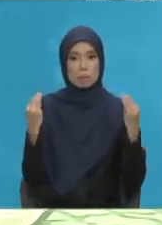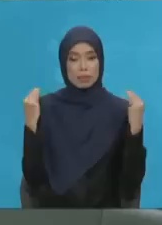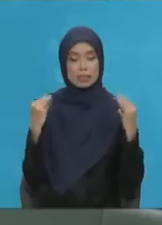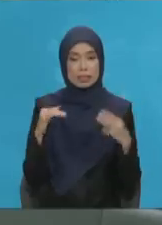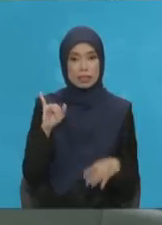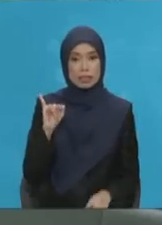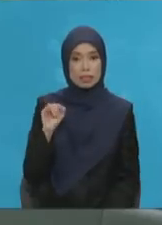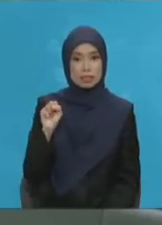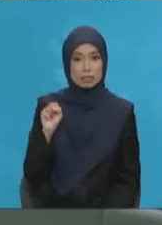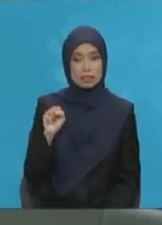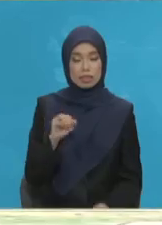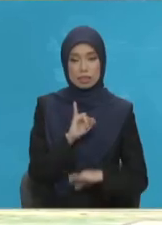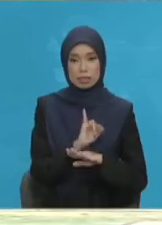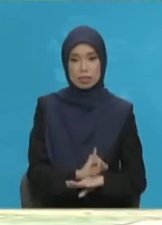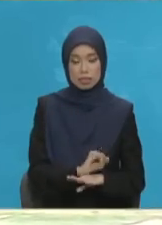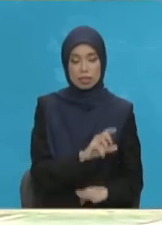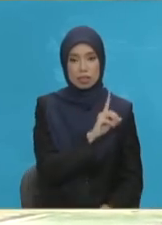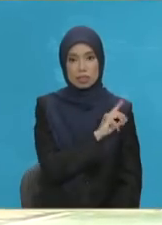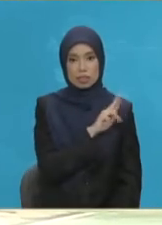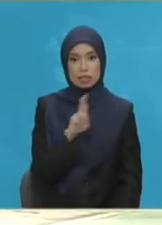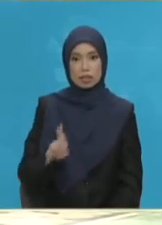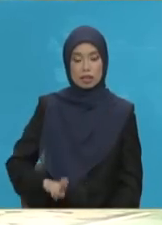setidirojo sahibul karib